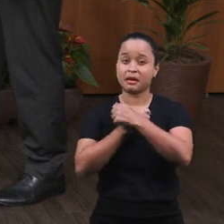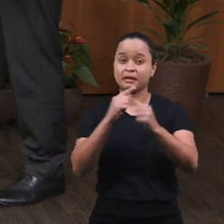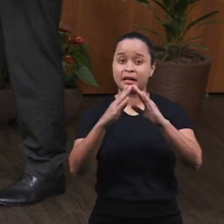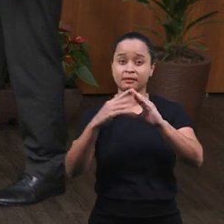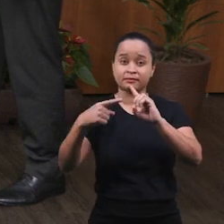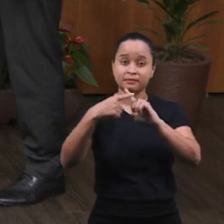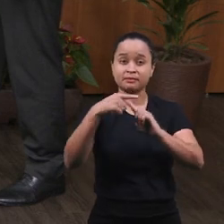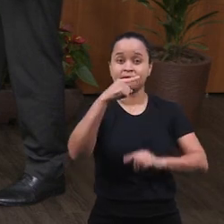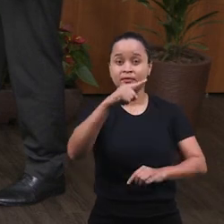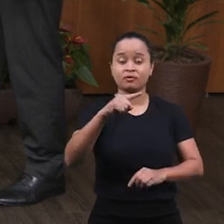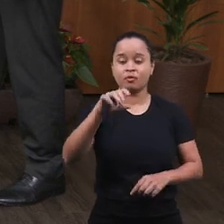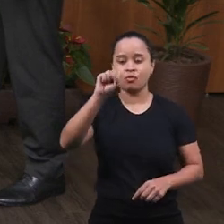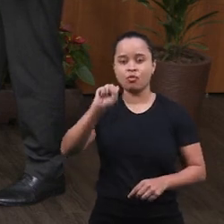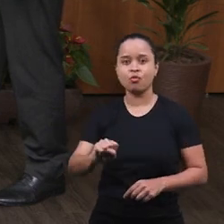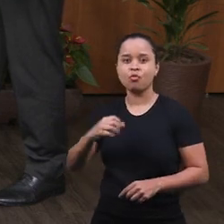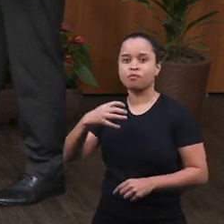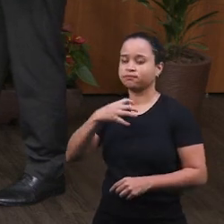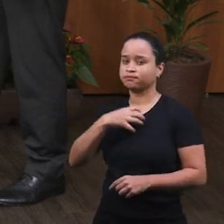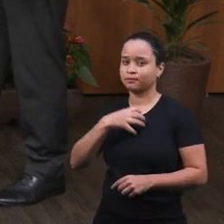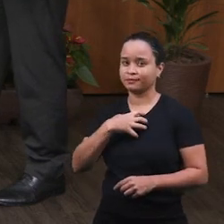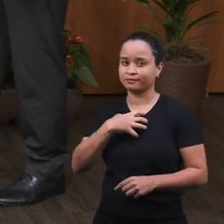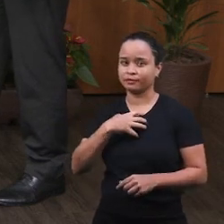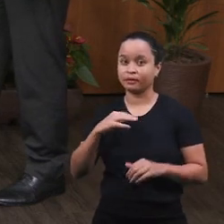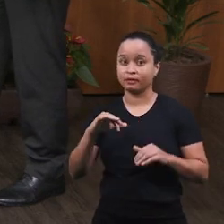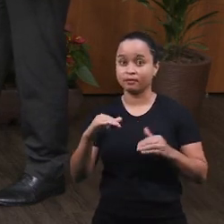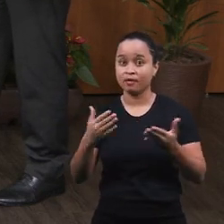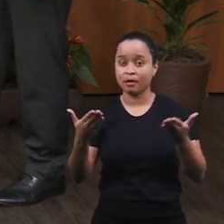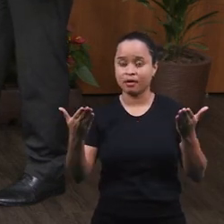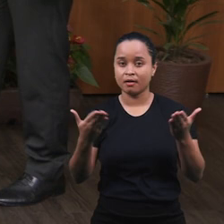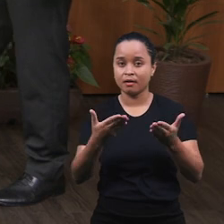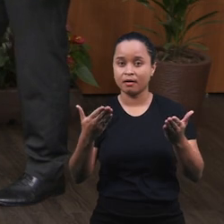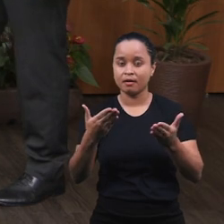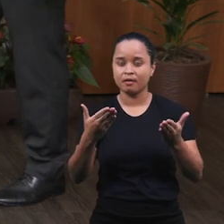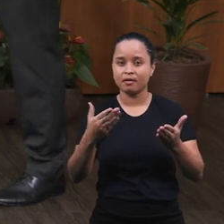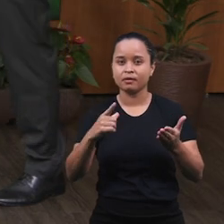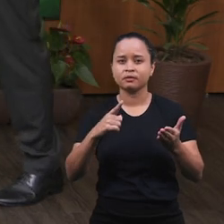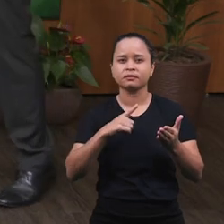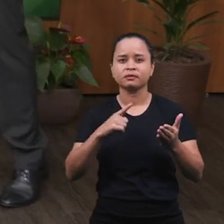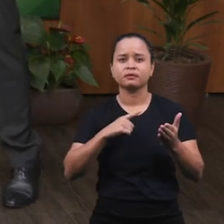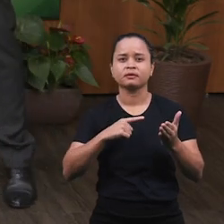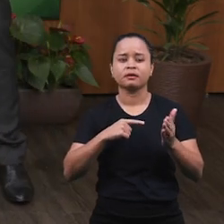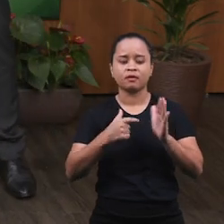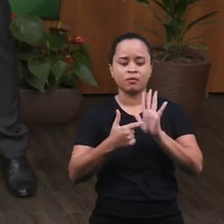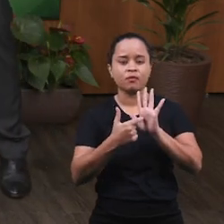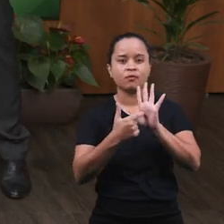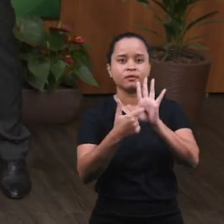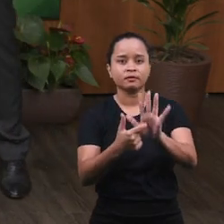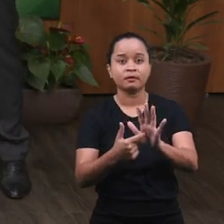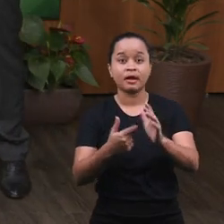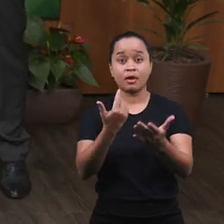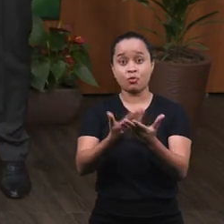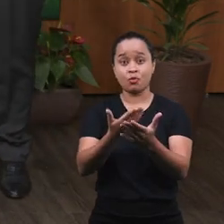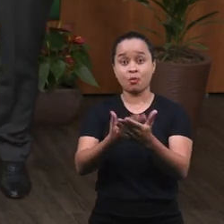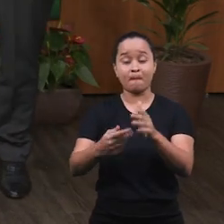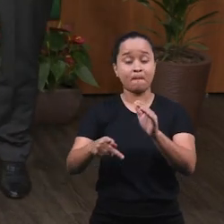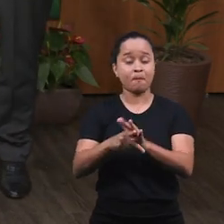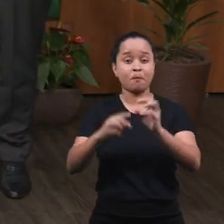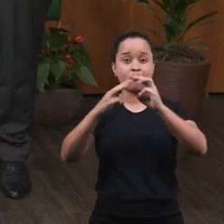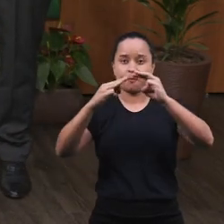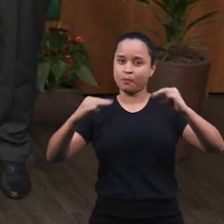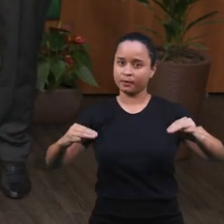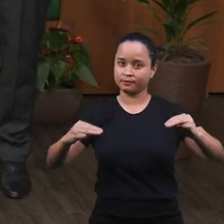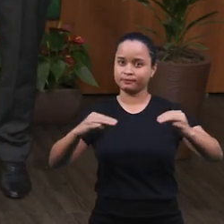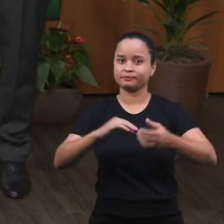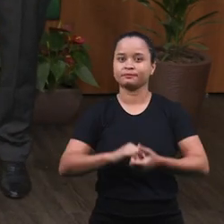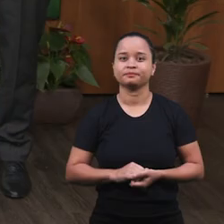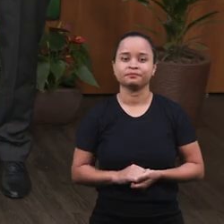fraterno às igrejas. Aux églises de la région de Napolis, au sud de Bahia, nous saluons fraternellement. Ça, c'est le tableau Leçon